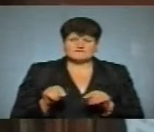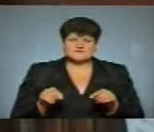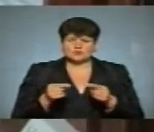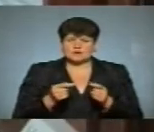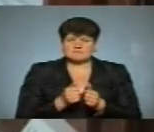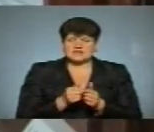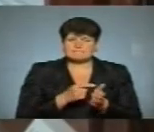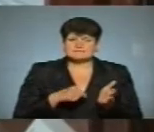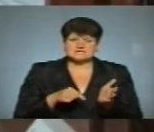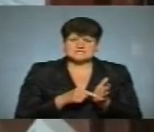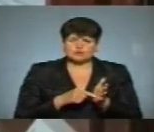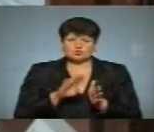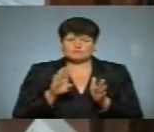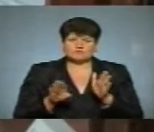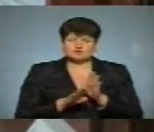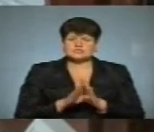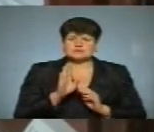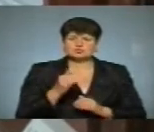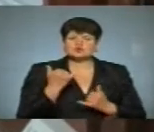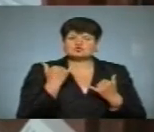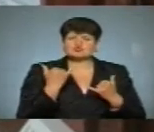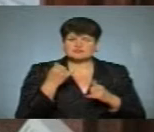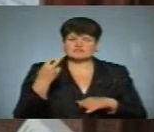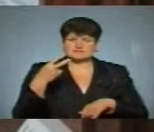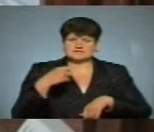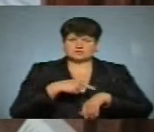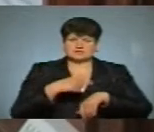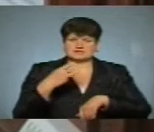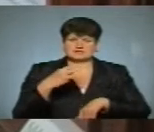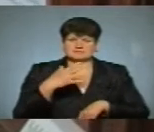сполучення до Підволочиська буде сьогодні о